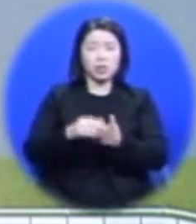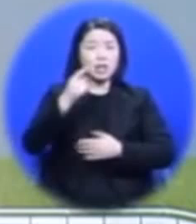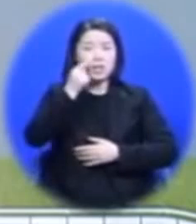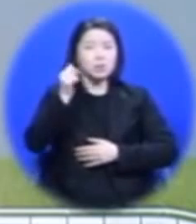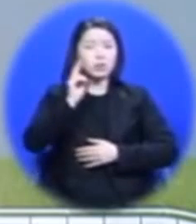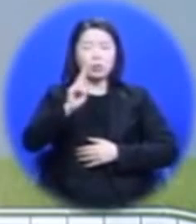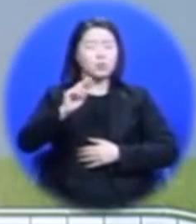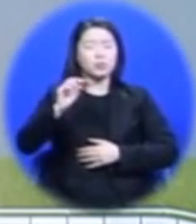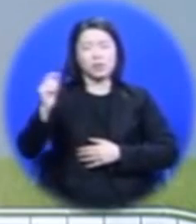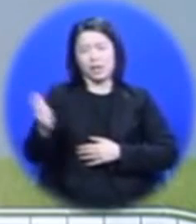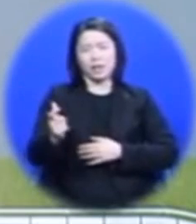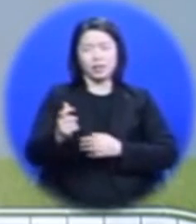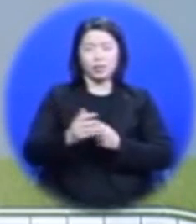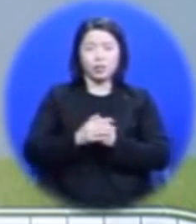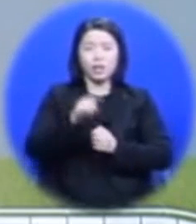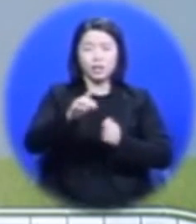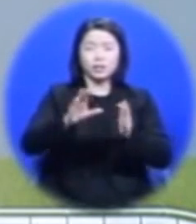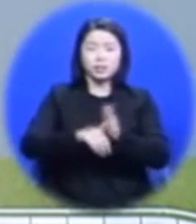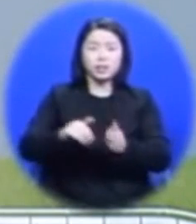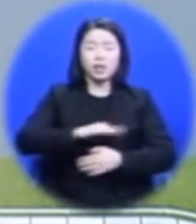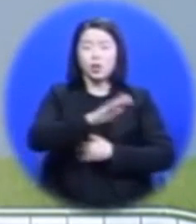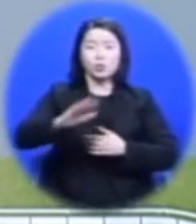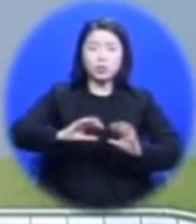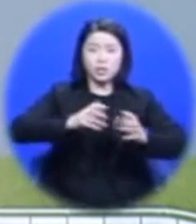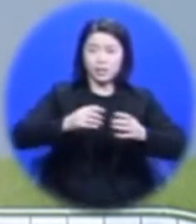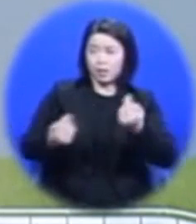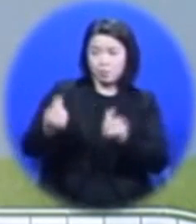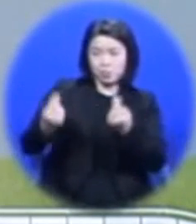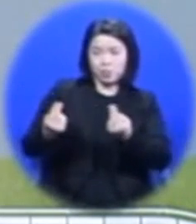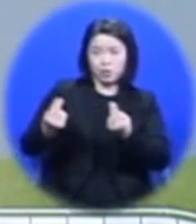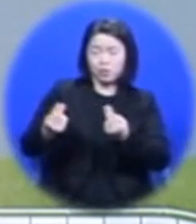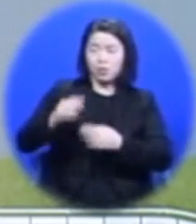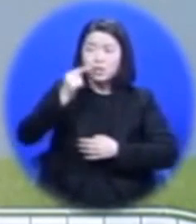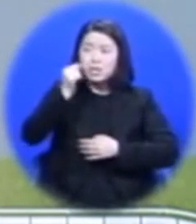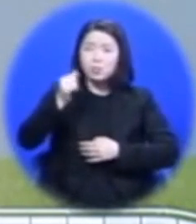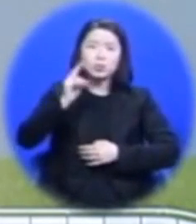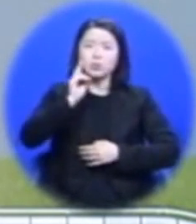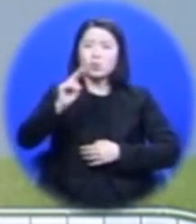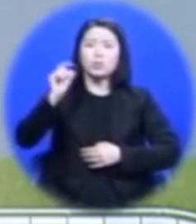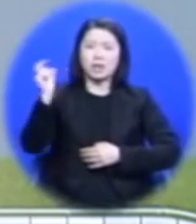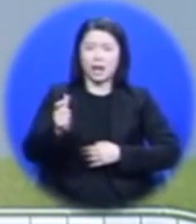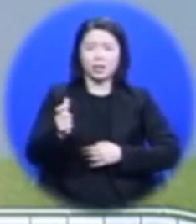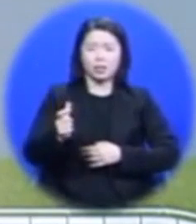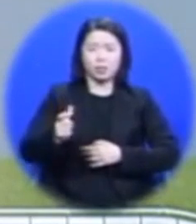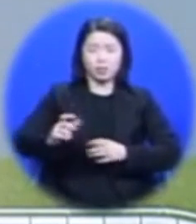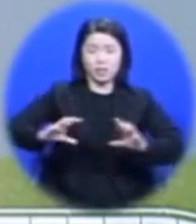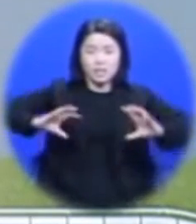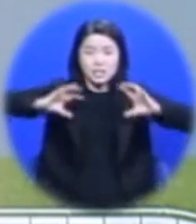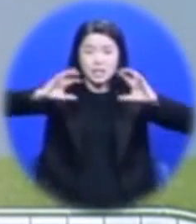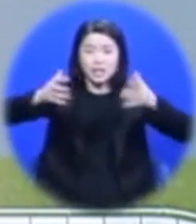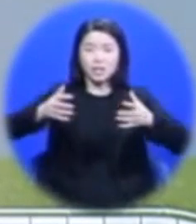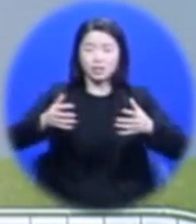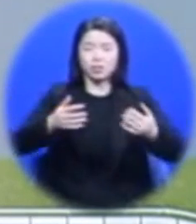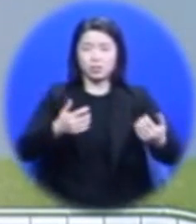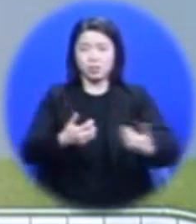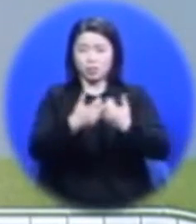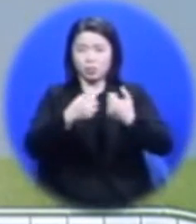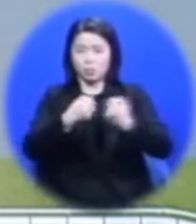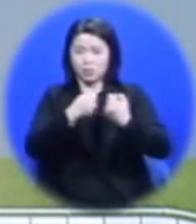강합니다. 그때 당시에 우리나라와 비교해서 일본은 너무 강해요. 세계를 대상으로 전쟁하는